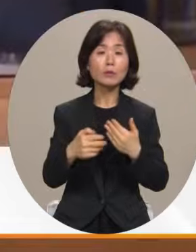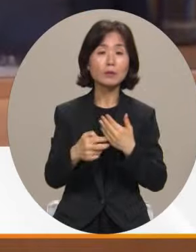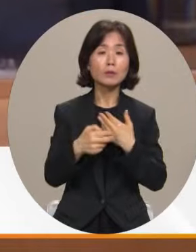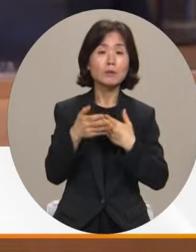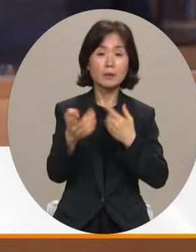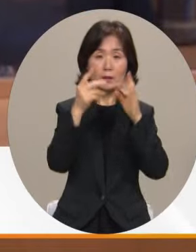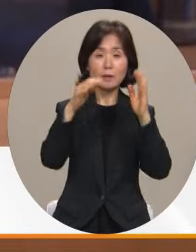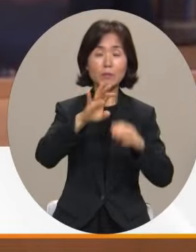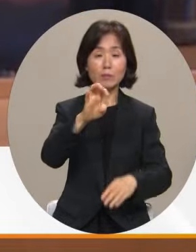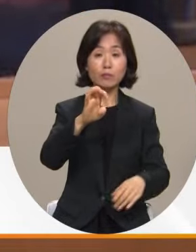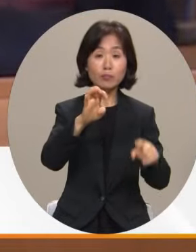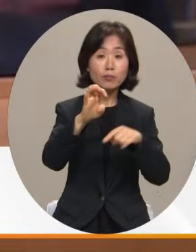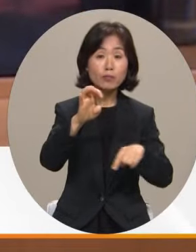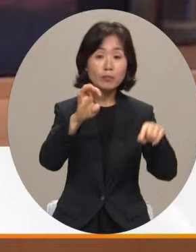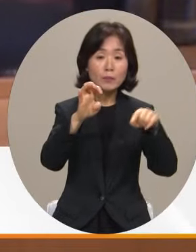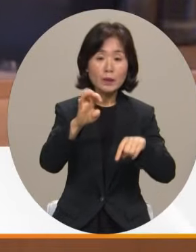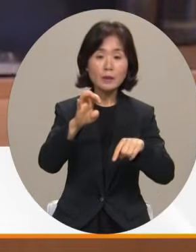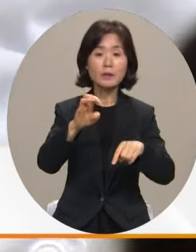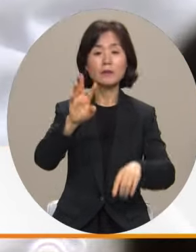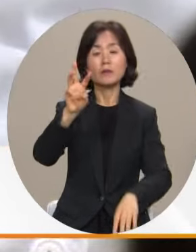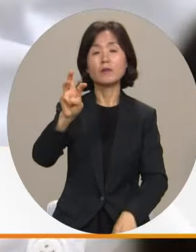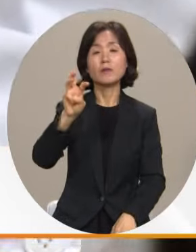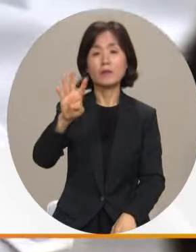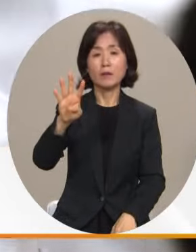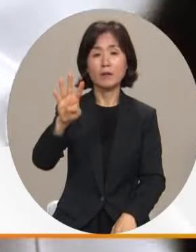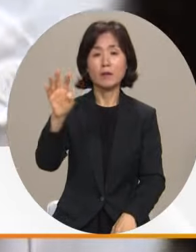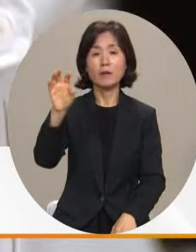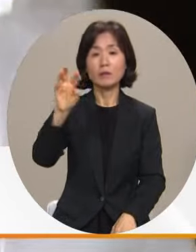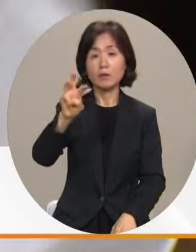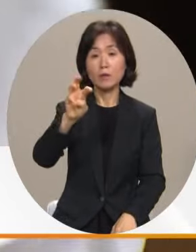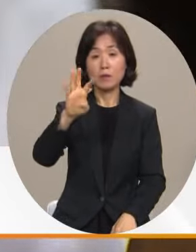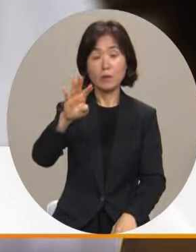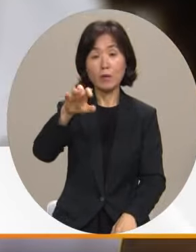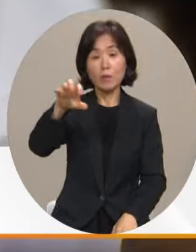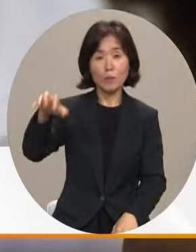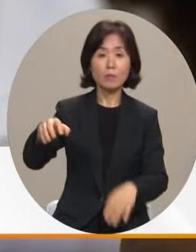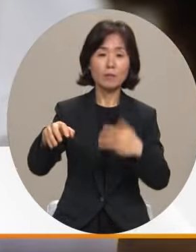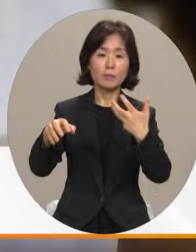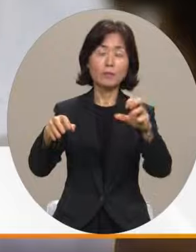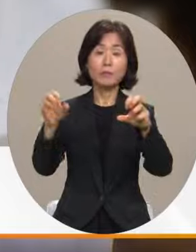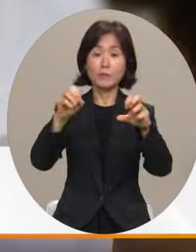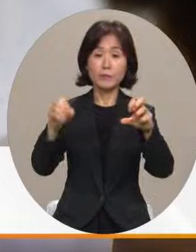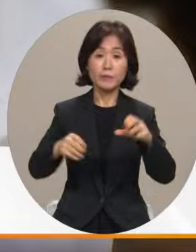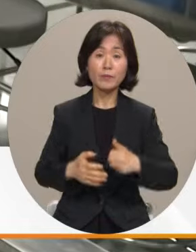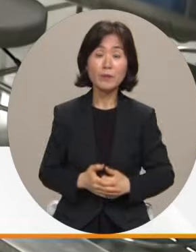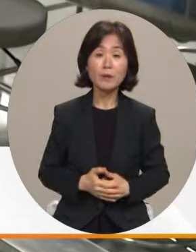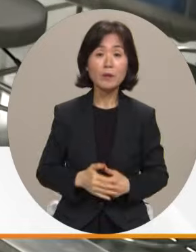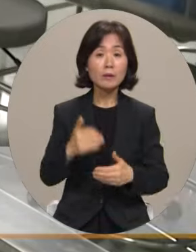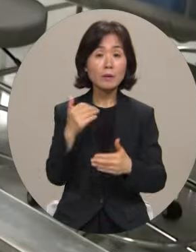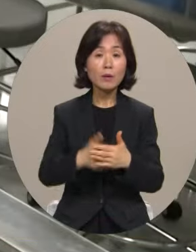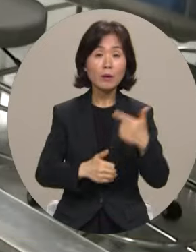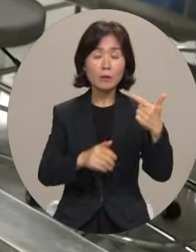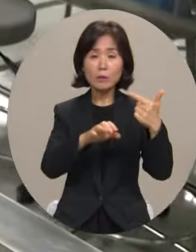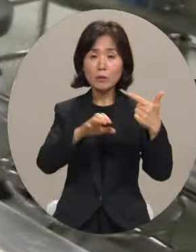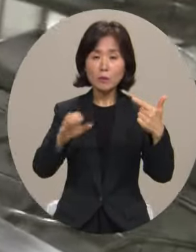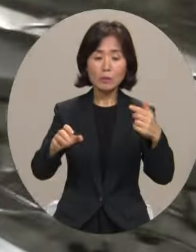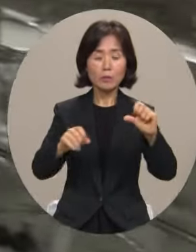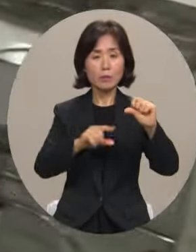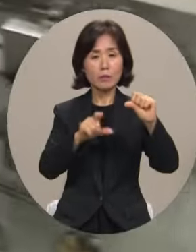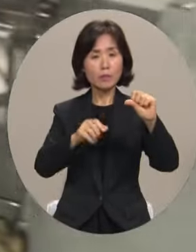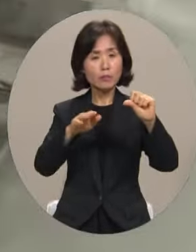의과대학 가운데 85%인 34곳이라고 오늘 밝혔습니다. 나머지 6곳도 늦어도